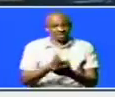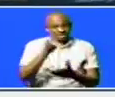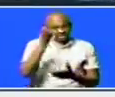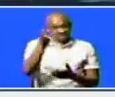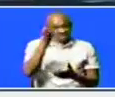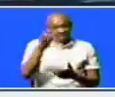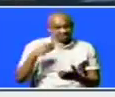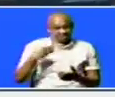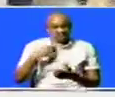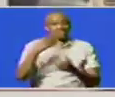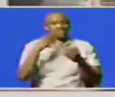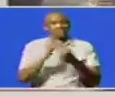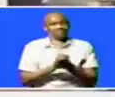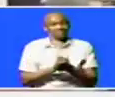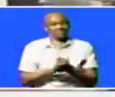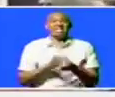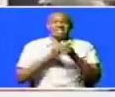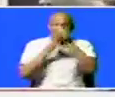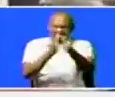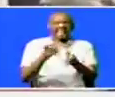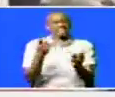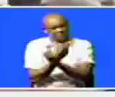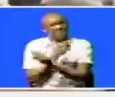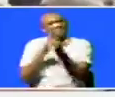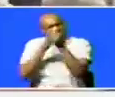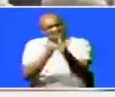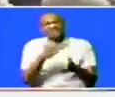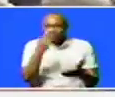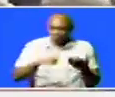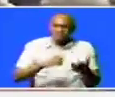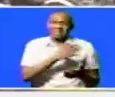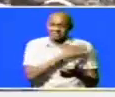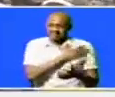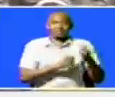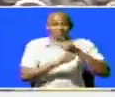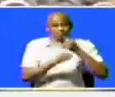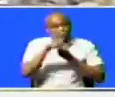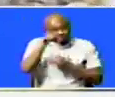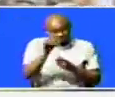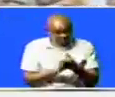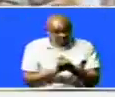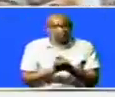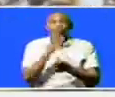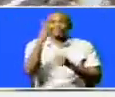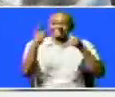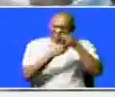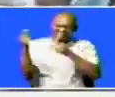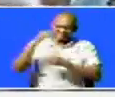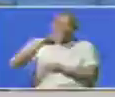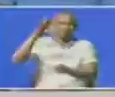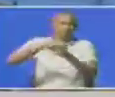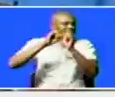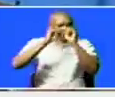hii paka. Leader after leader called on NASA supporters not to turn up on 26th